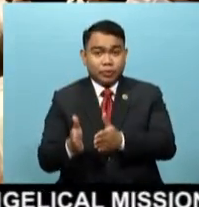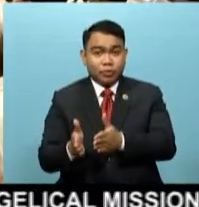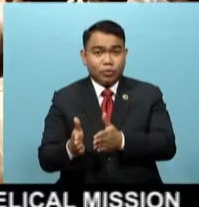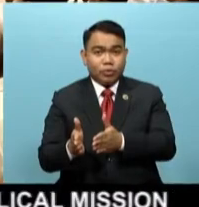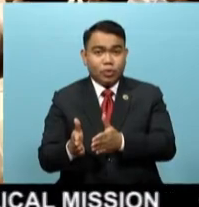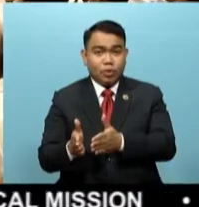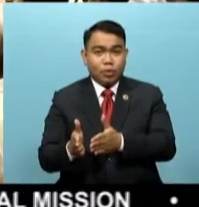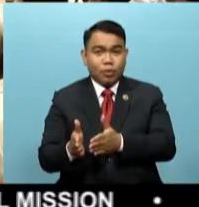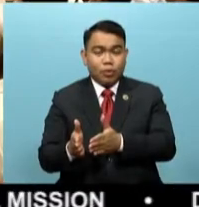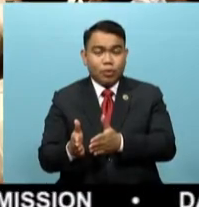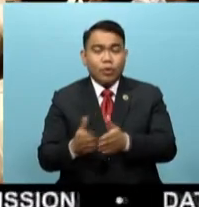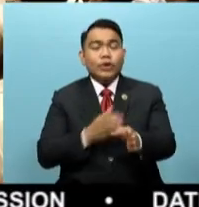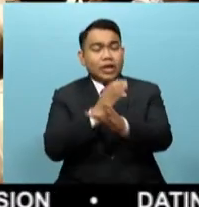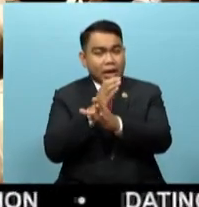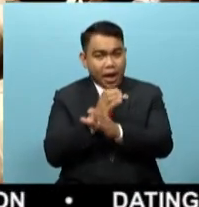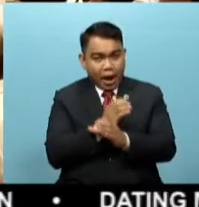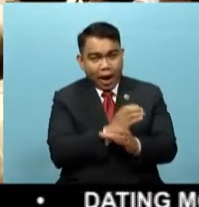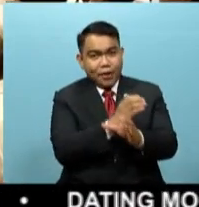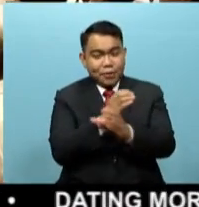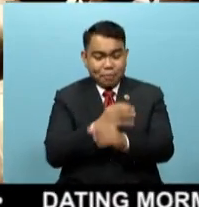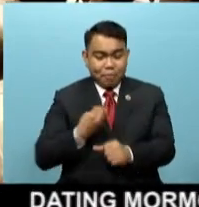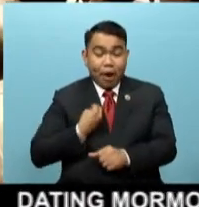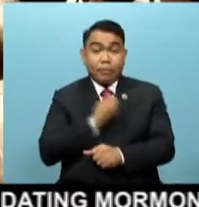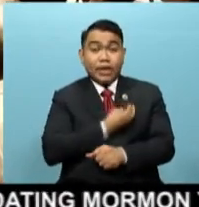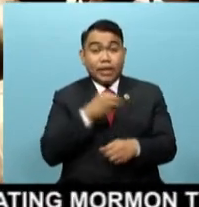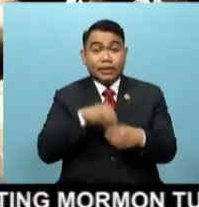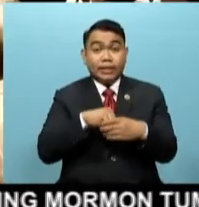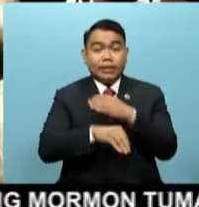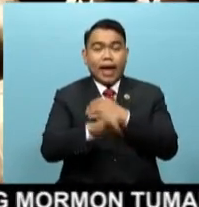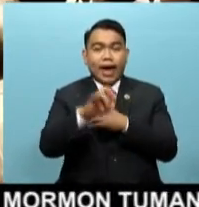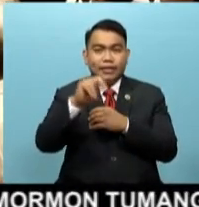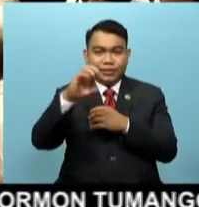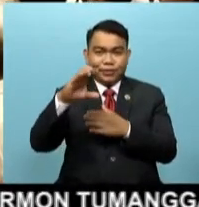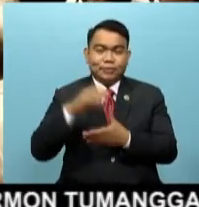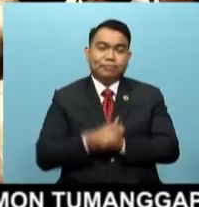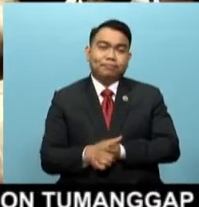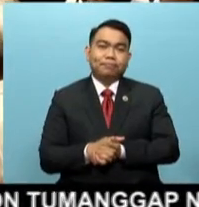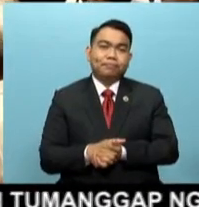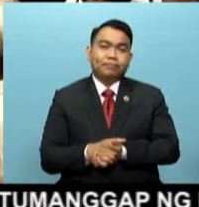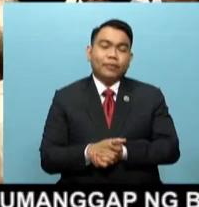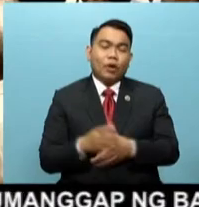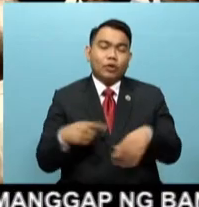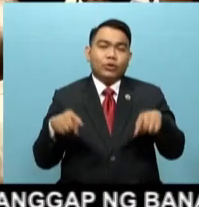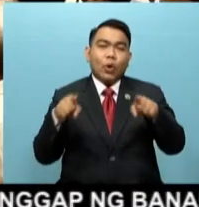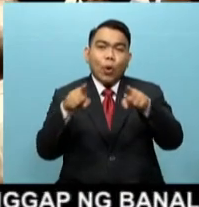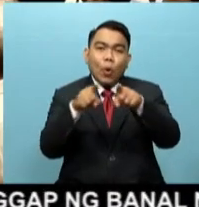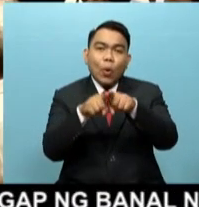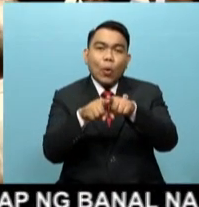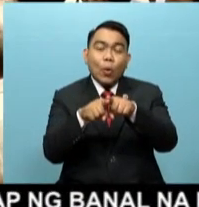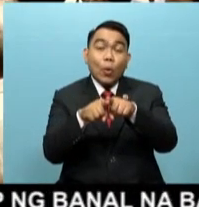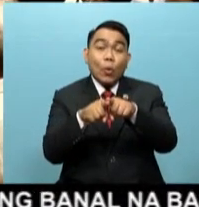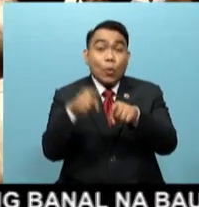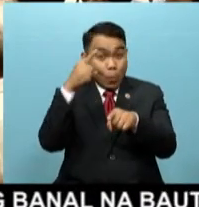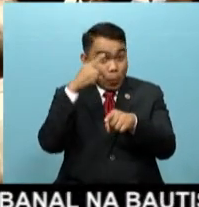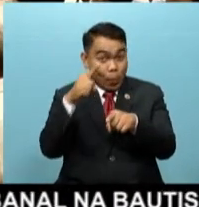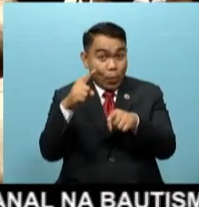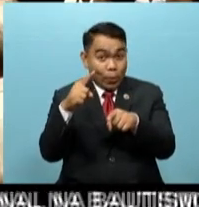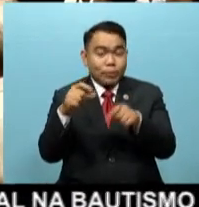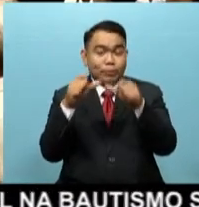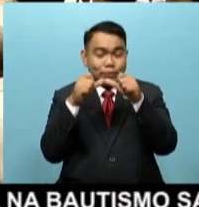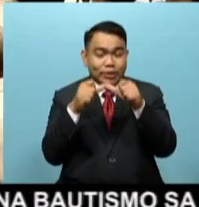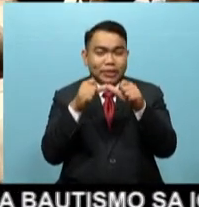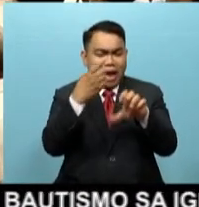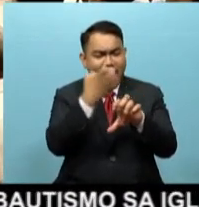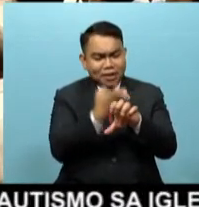po ang mga kapatid sa loob po ng iglesia. Gayun din, para patuloy pong